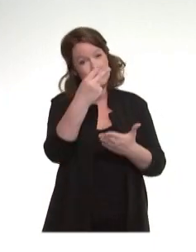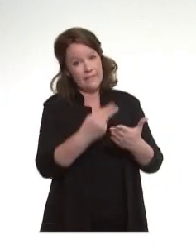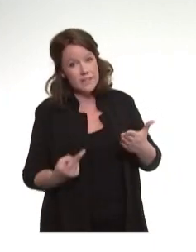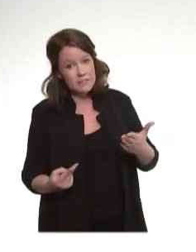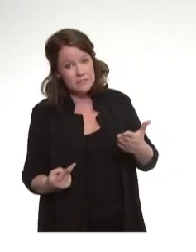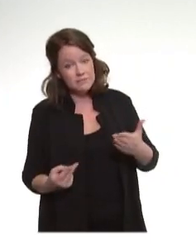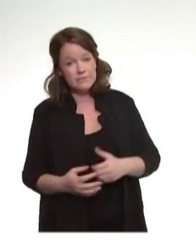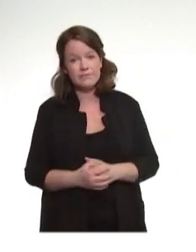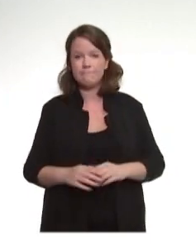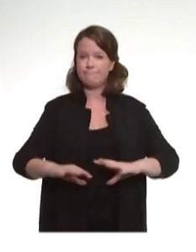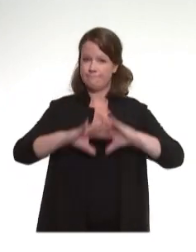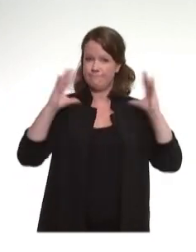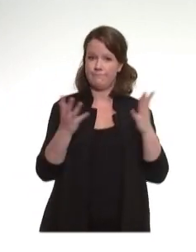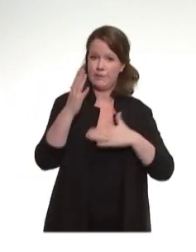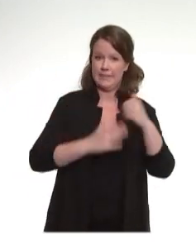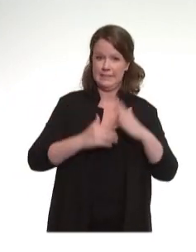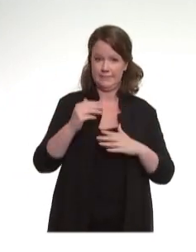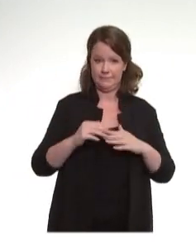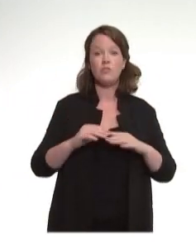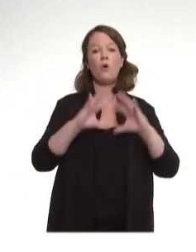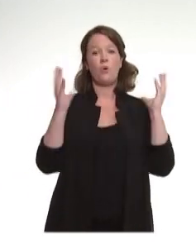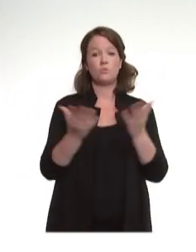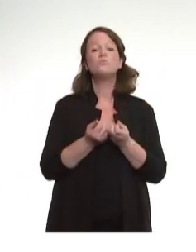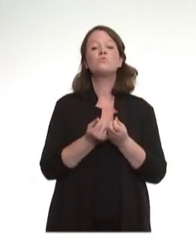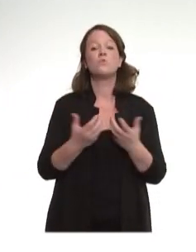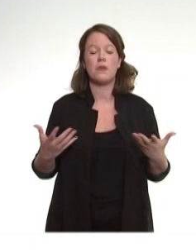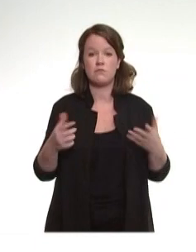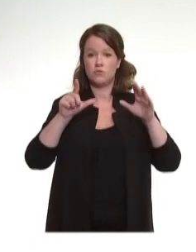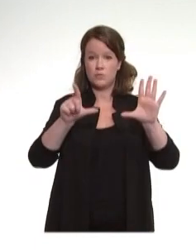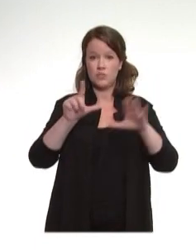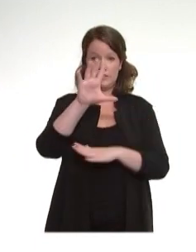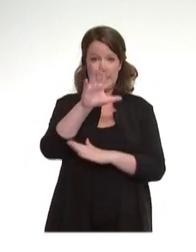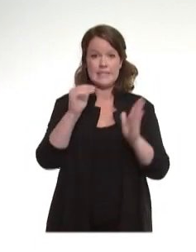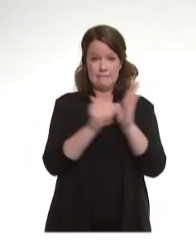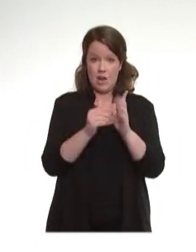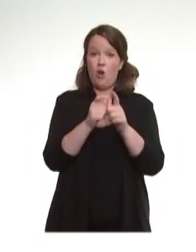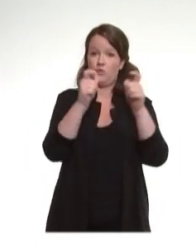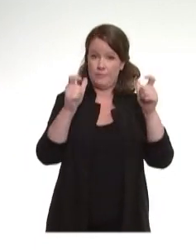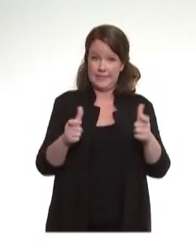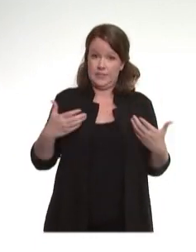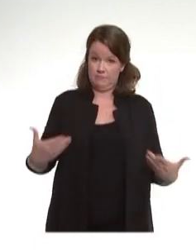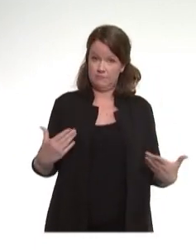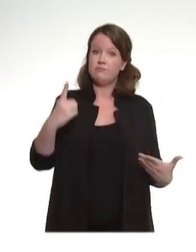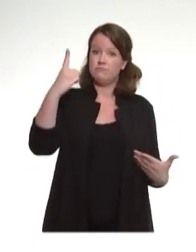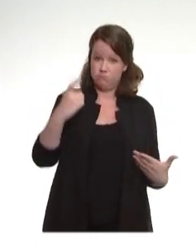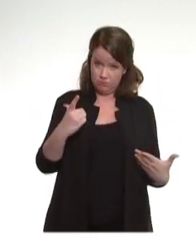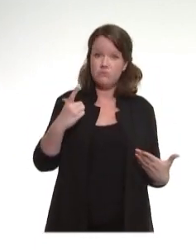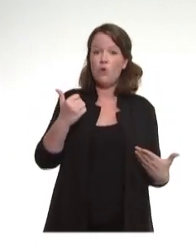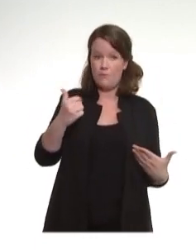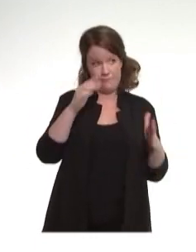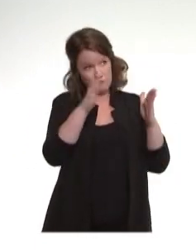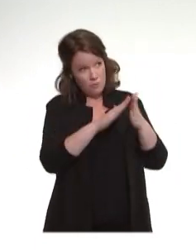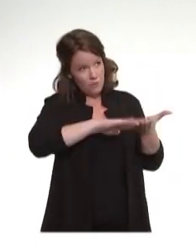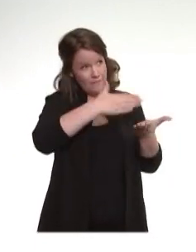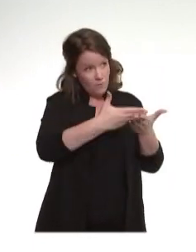nous allons ajouter au total 75 mille entreprises qui vont pouvoir bénéficier de ce fonds de solidarité elles sont